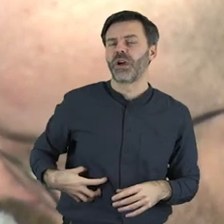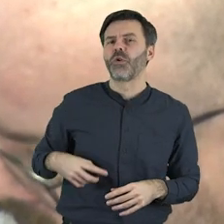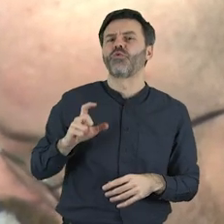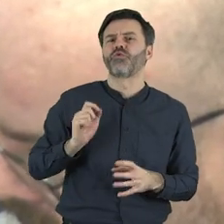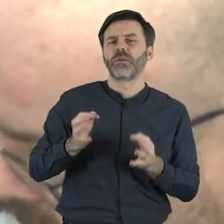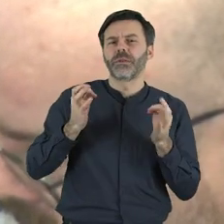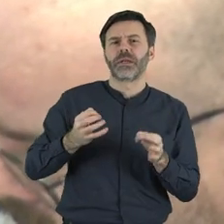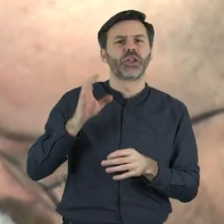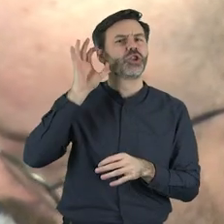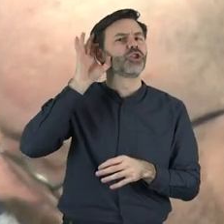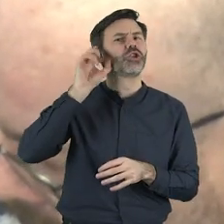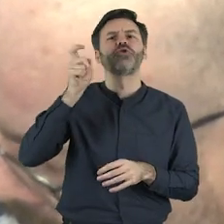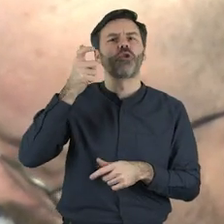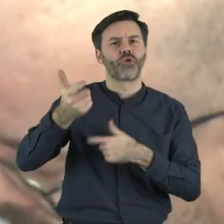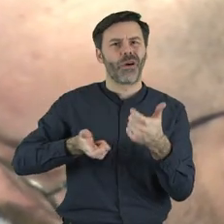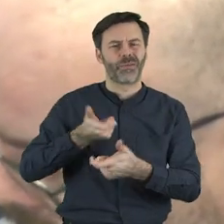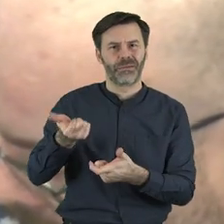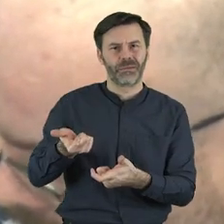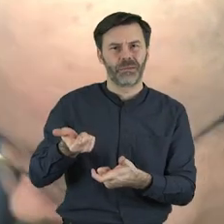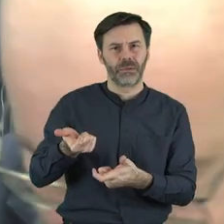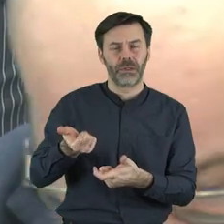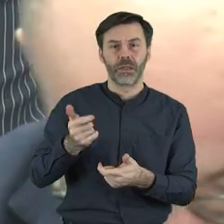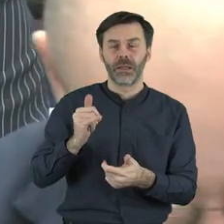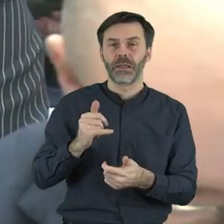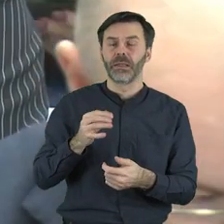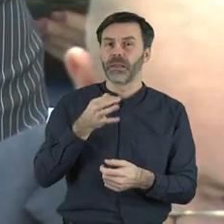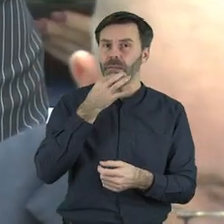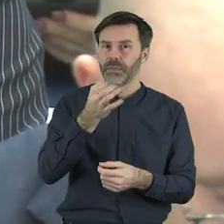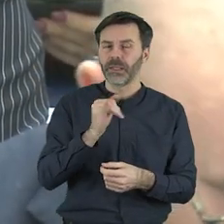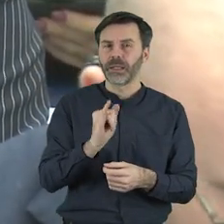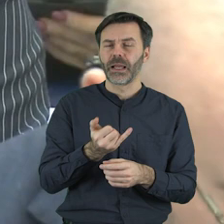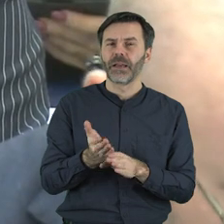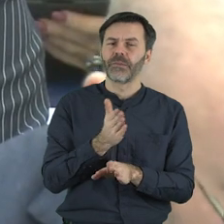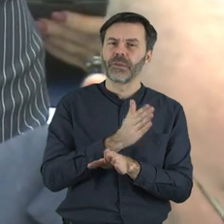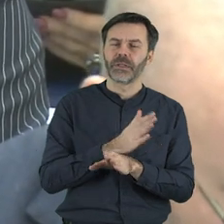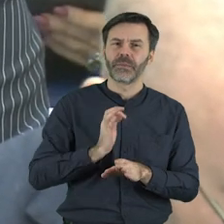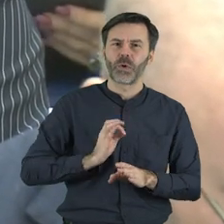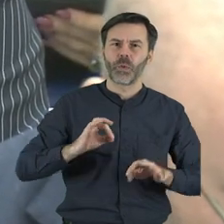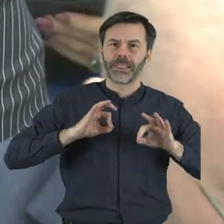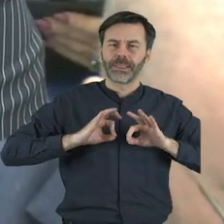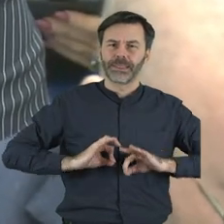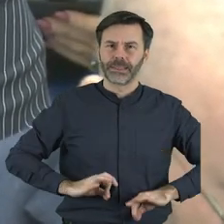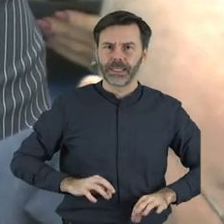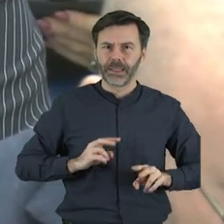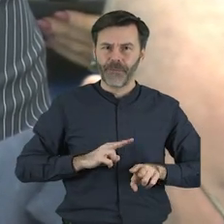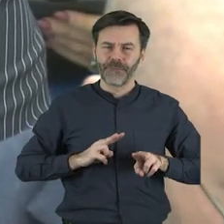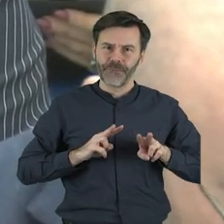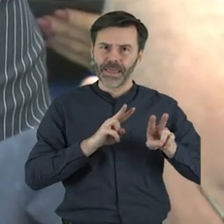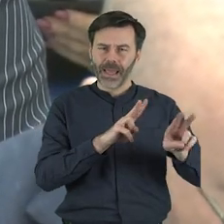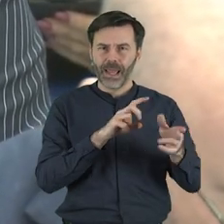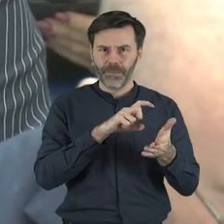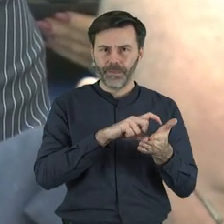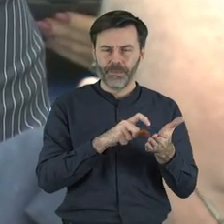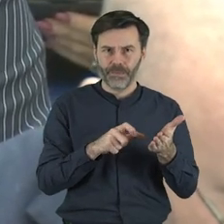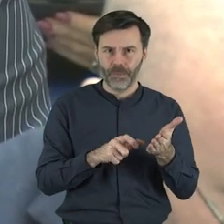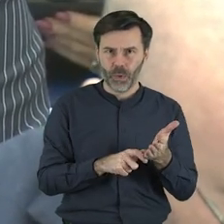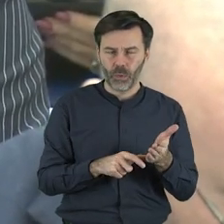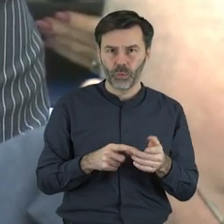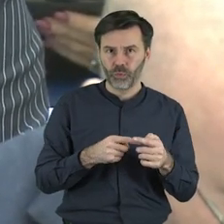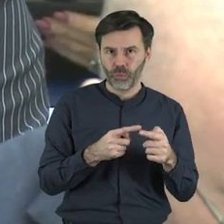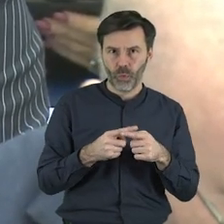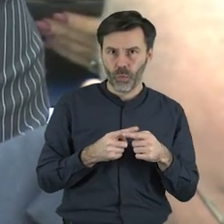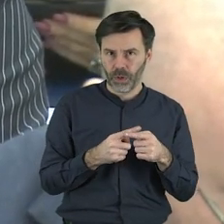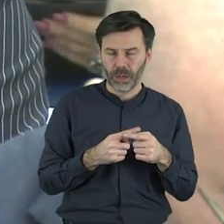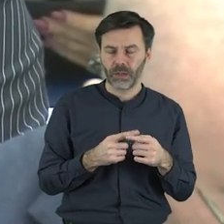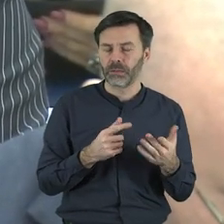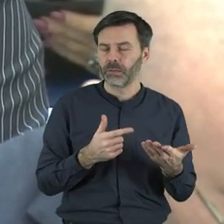przychody z dzierżawy tych pomieszczeń przez spółkę i jaka jest